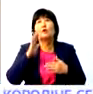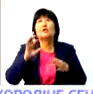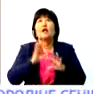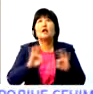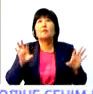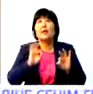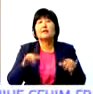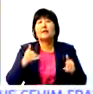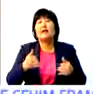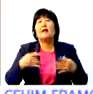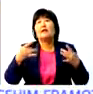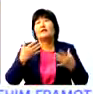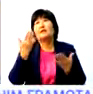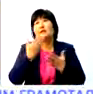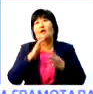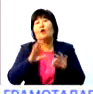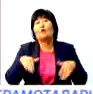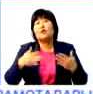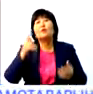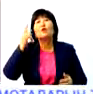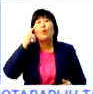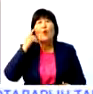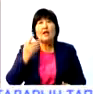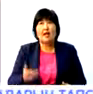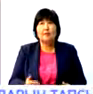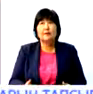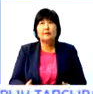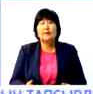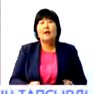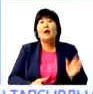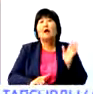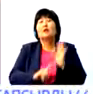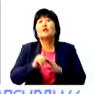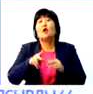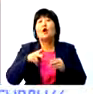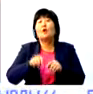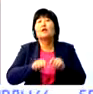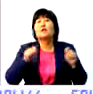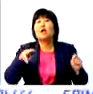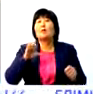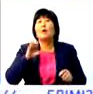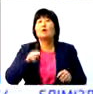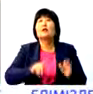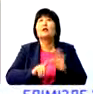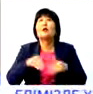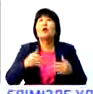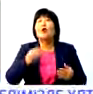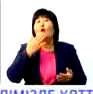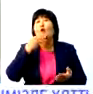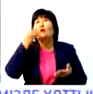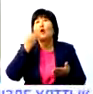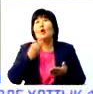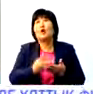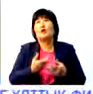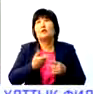мен хабарлар, сериалдар ұсына береді деген ойдамыз. Тұсаукесер маусым ашарларыңыз құтты болсын. Ұлттық құндылықты